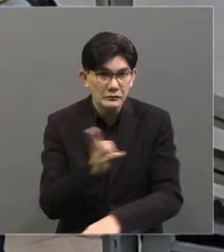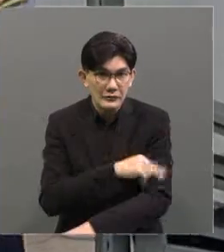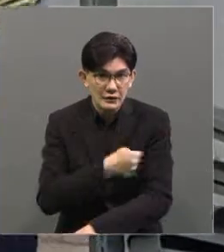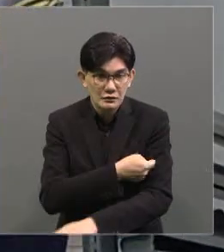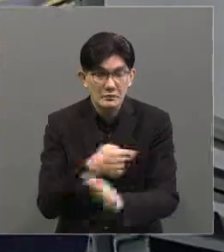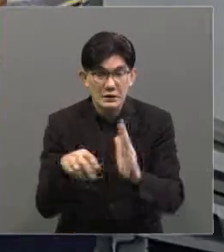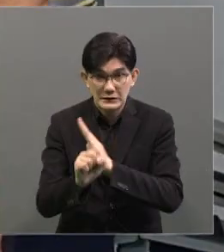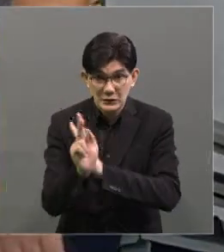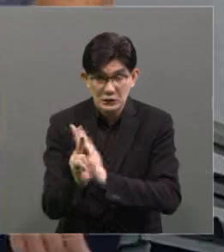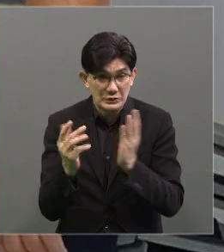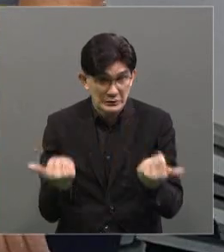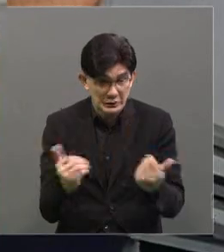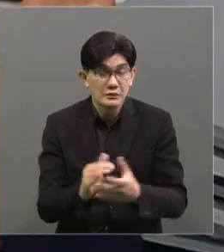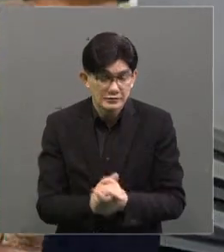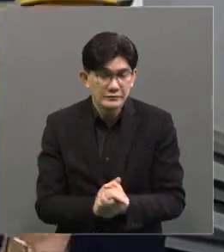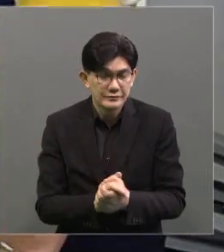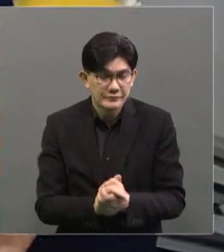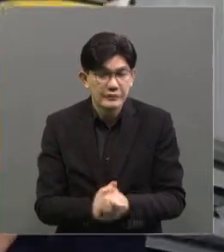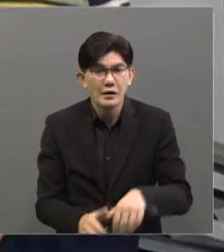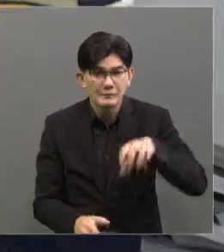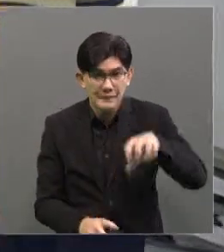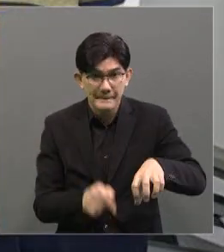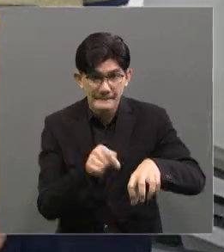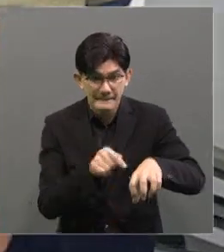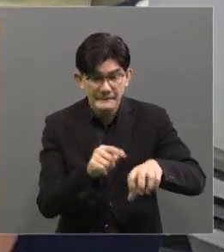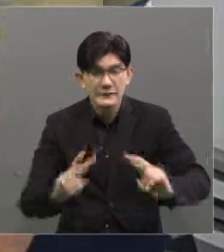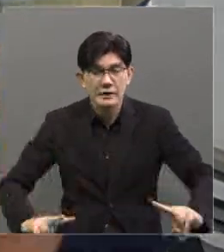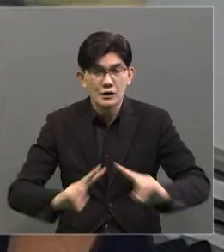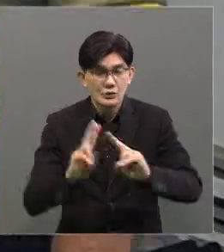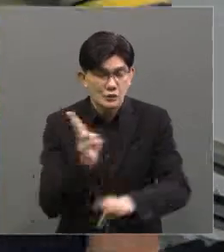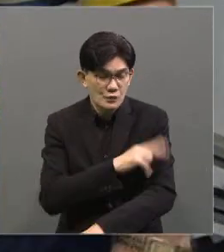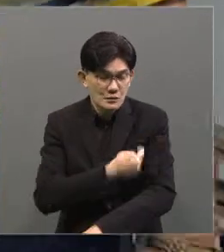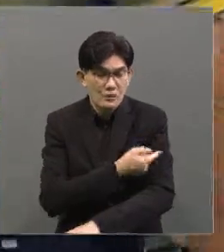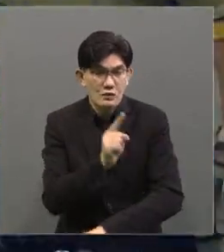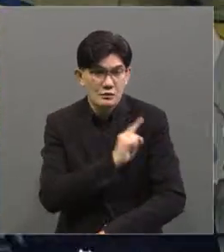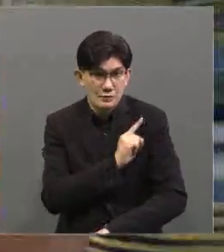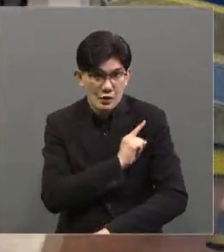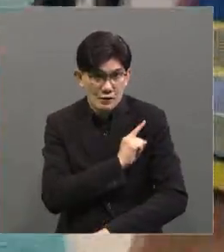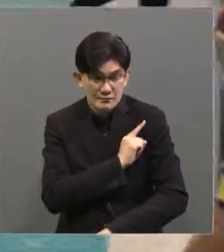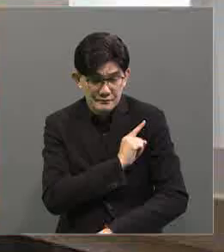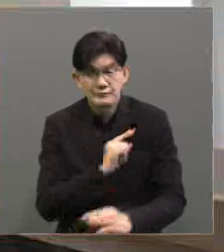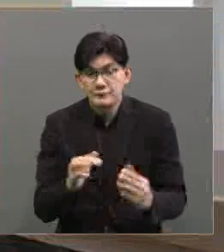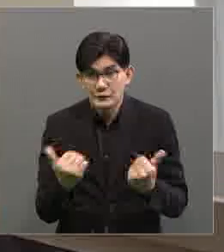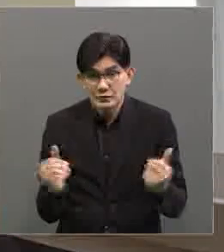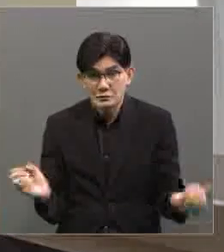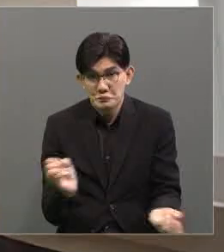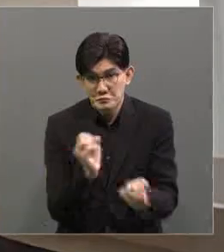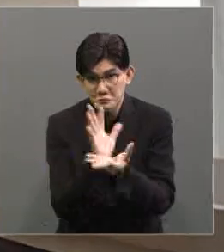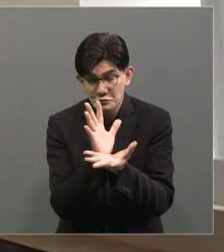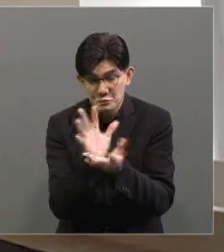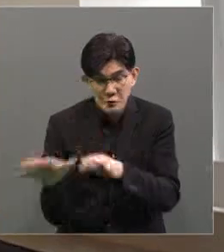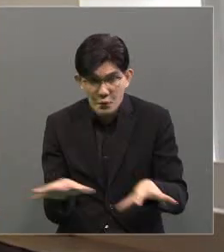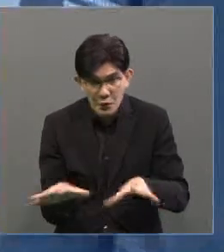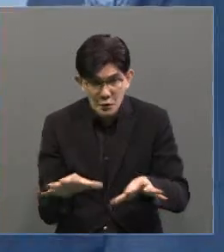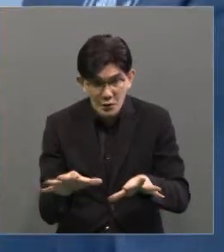ลสกลนครเนี่ยต้องถือว่าเป็นสถานพยาบาลในสังกัดกระทรวงสาธารณสุข1ใน14แห่งที่ก็ได้รับผลกระทบจากเห